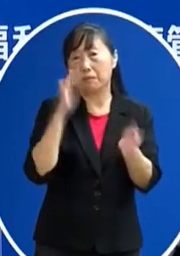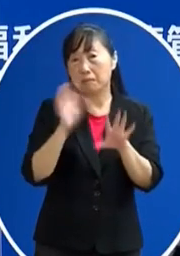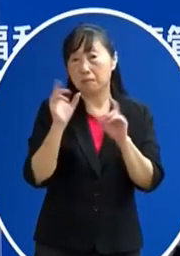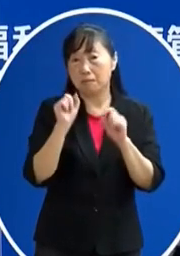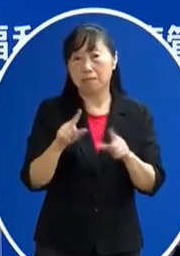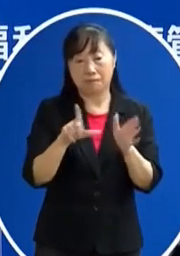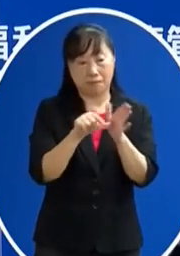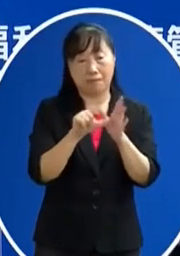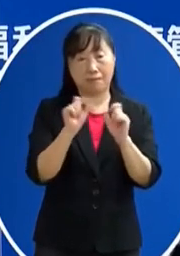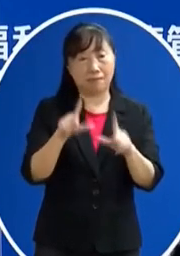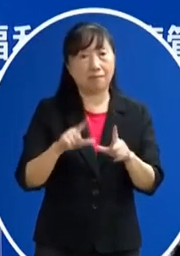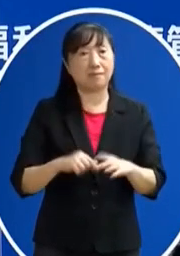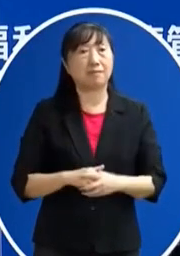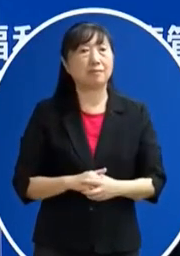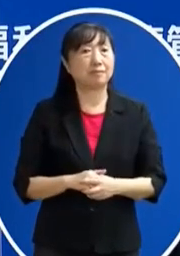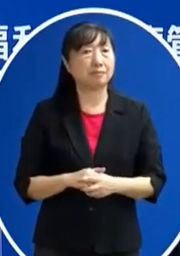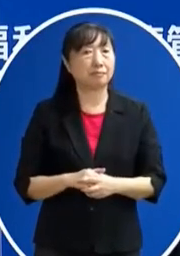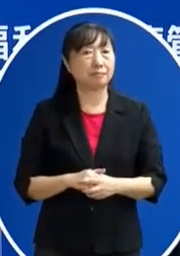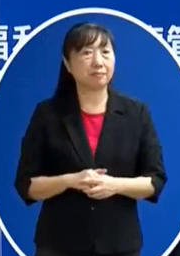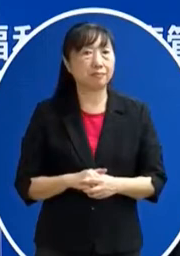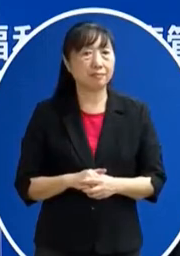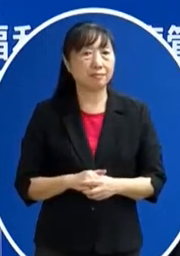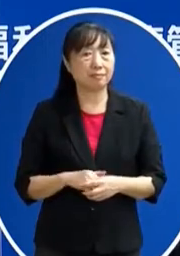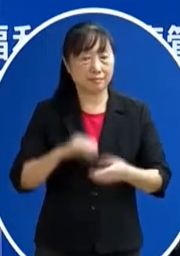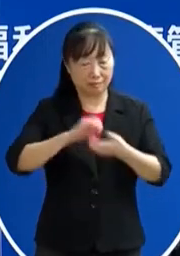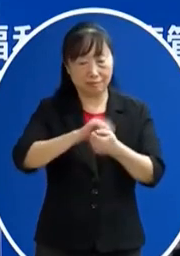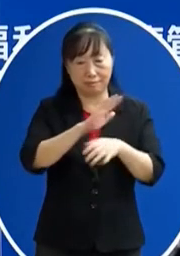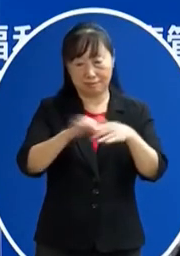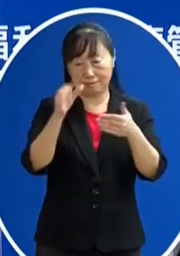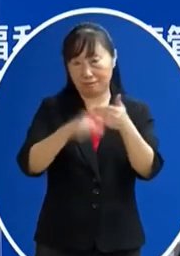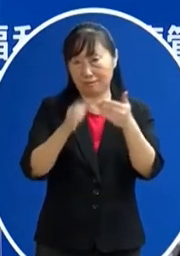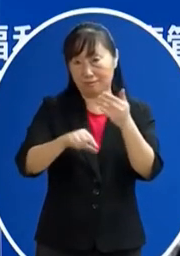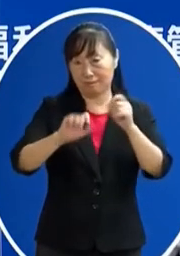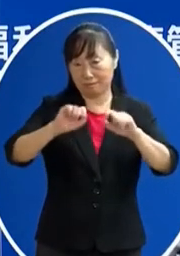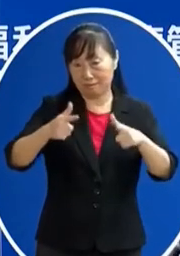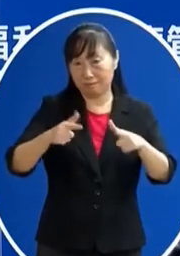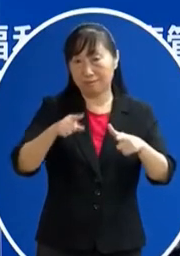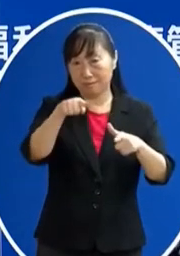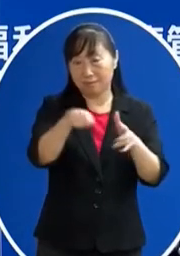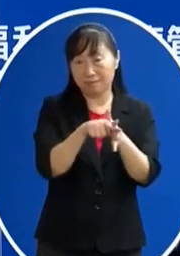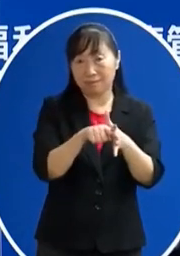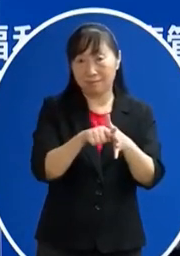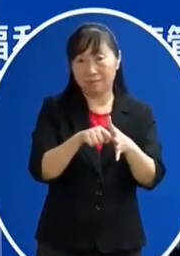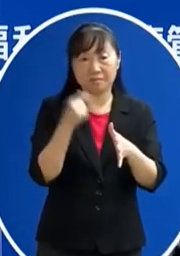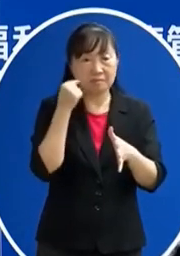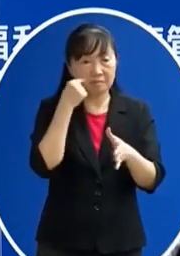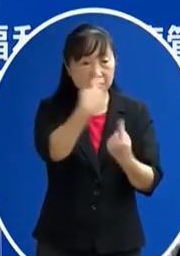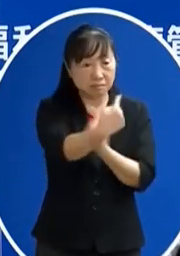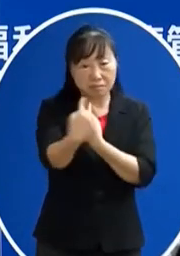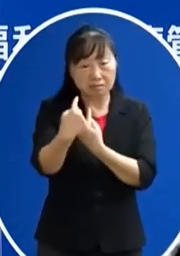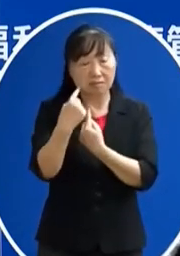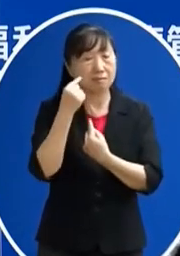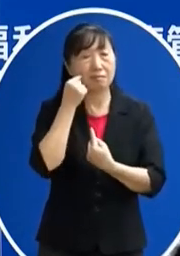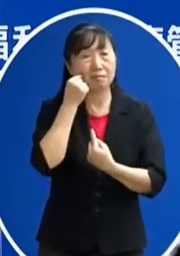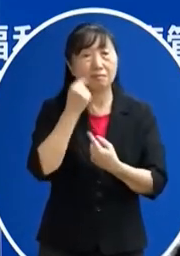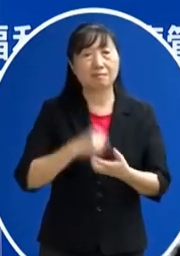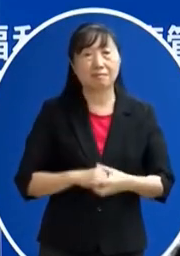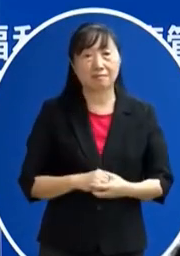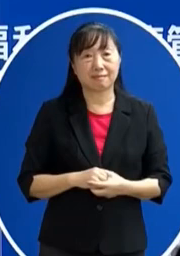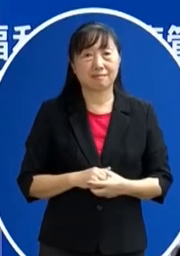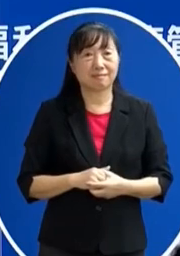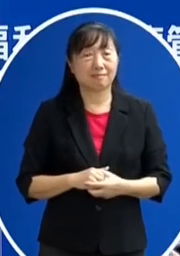还有在时间上的不同，好，各有它的一个条件，所以很难做一个在一个平台上直接做一个价格的比